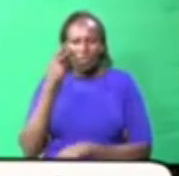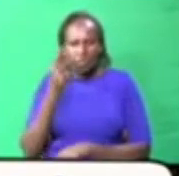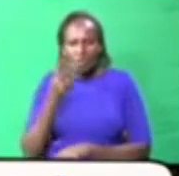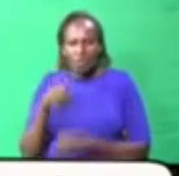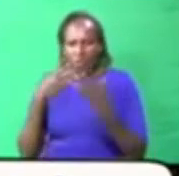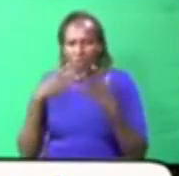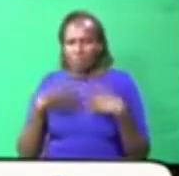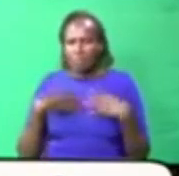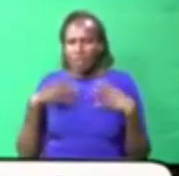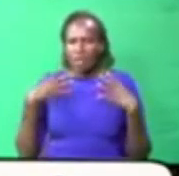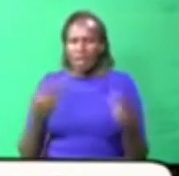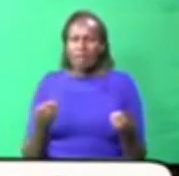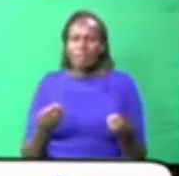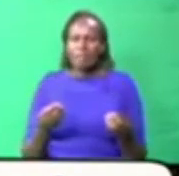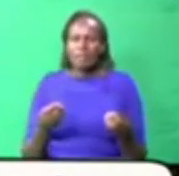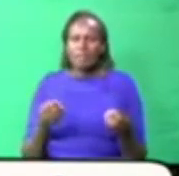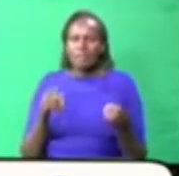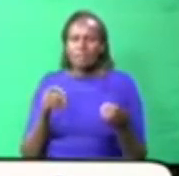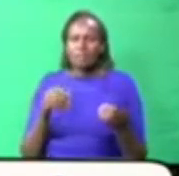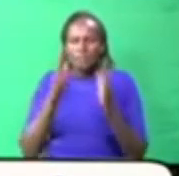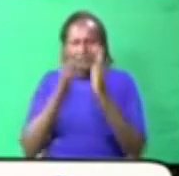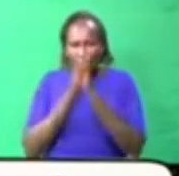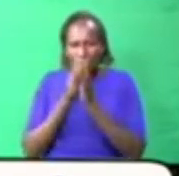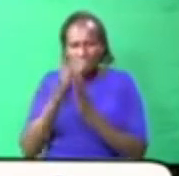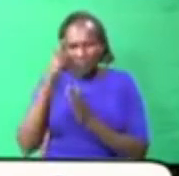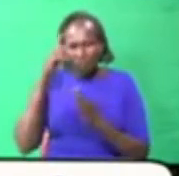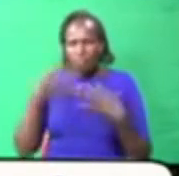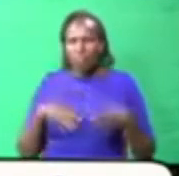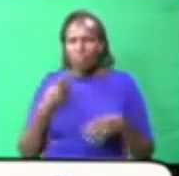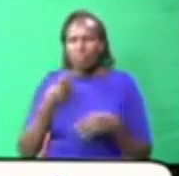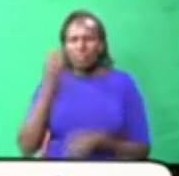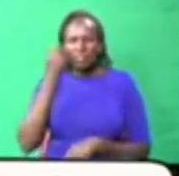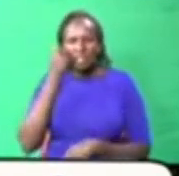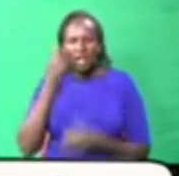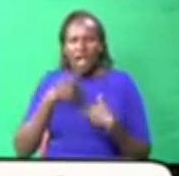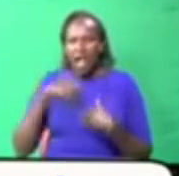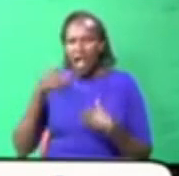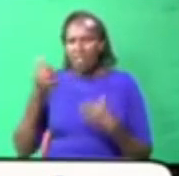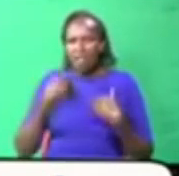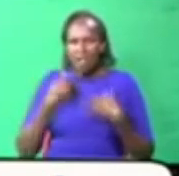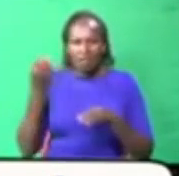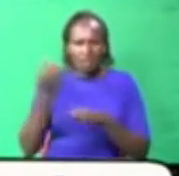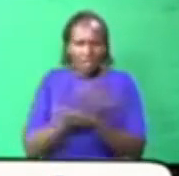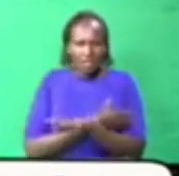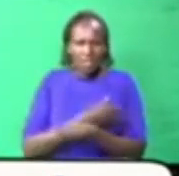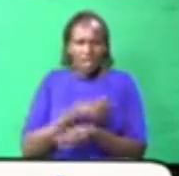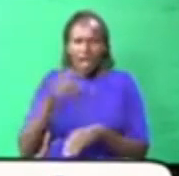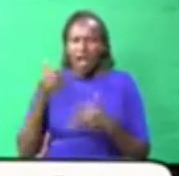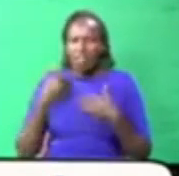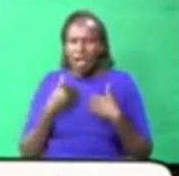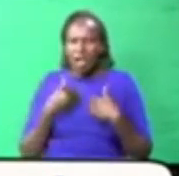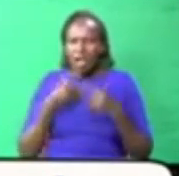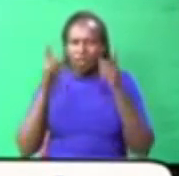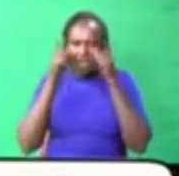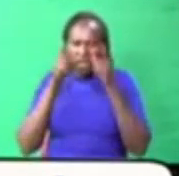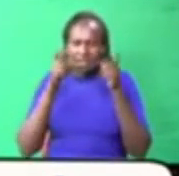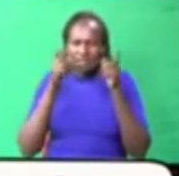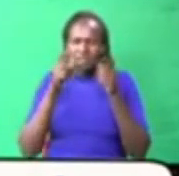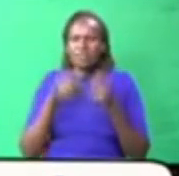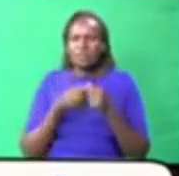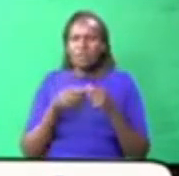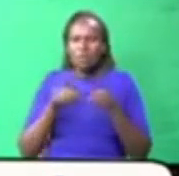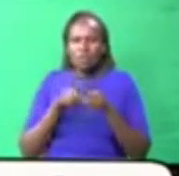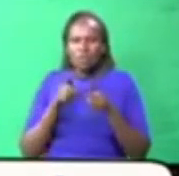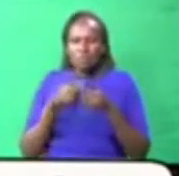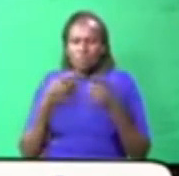nimeona mimi mwenyewe ukiniponya. Naombea wale ambao ni wagonjwa, wengine wako na cancers, wengine wako na HIV and